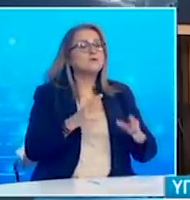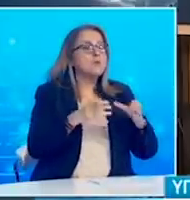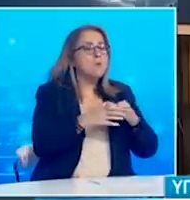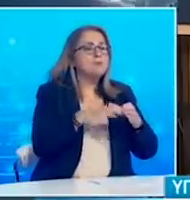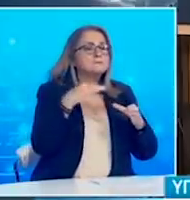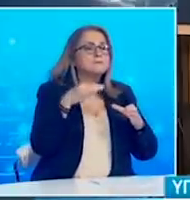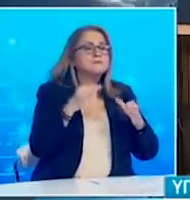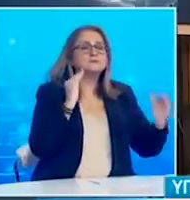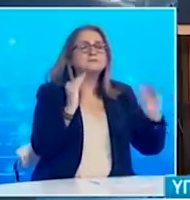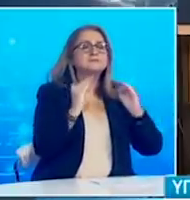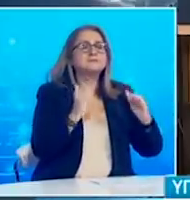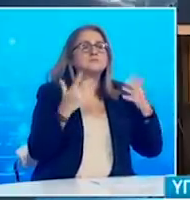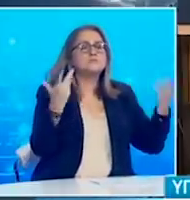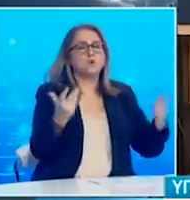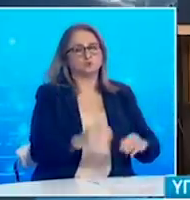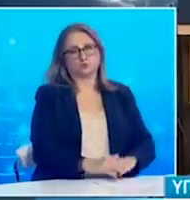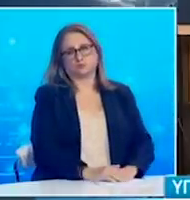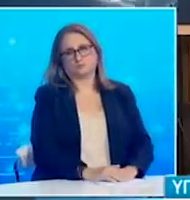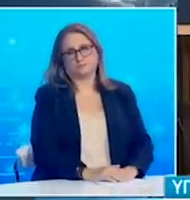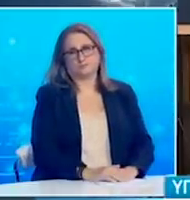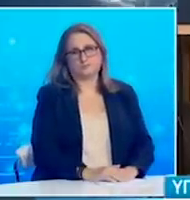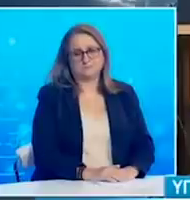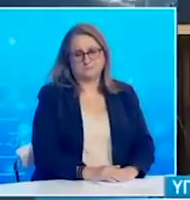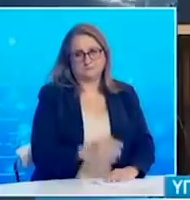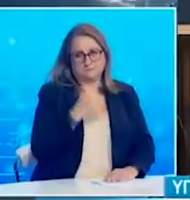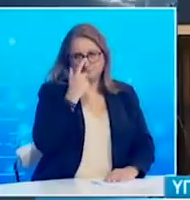του πληθυσμού όλο αυτό το διάστημα.